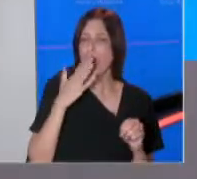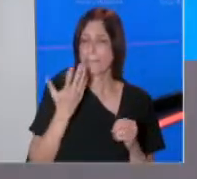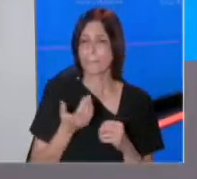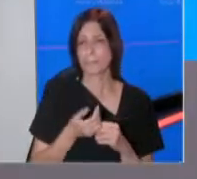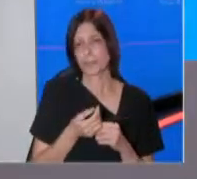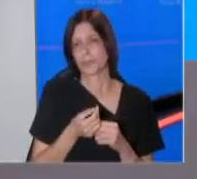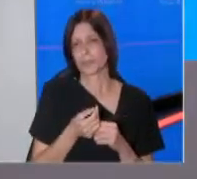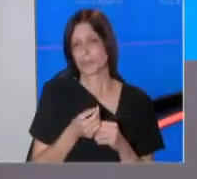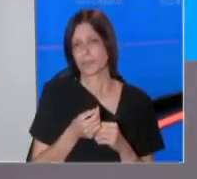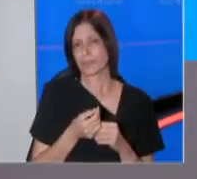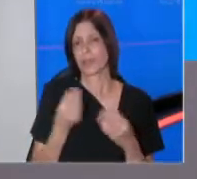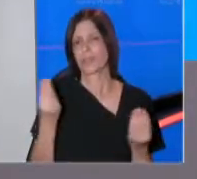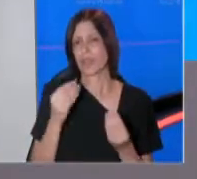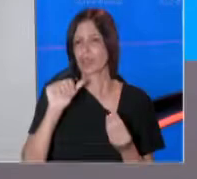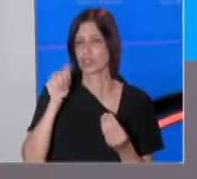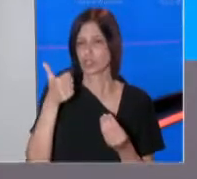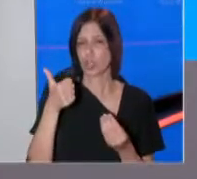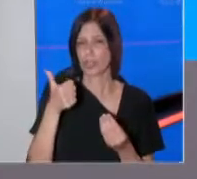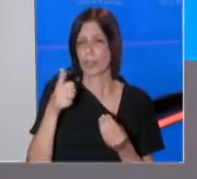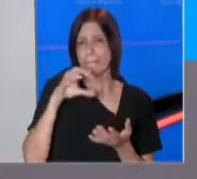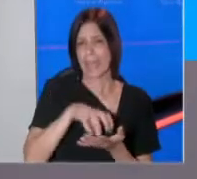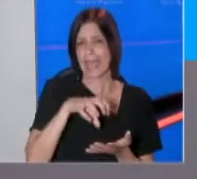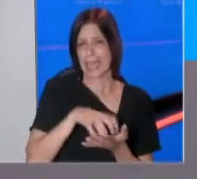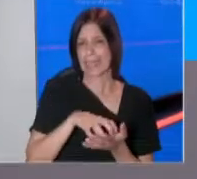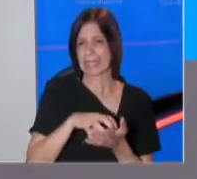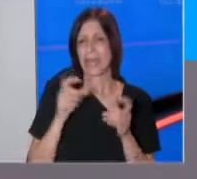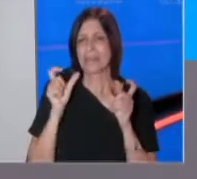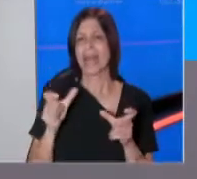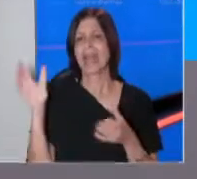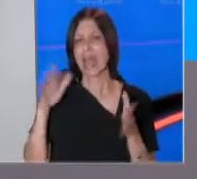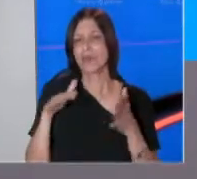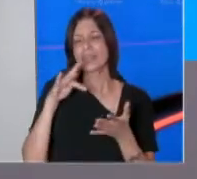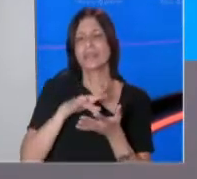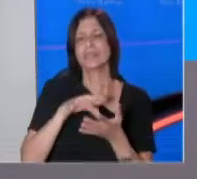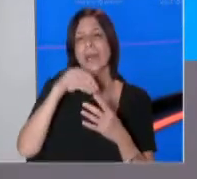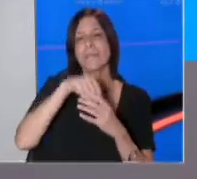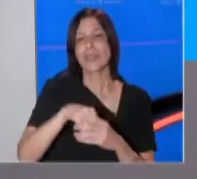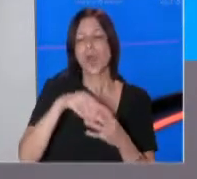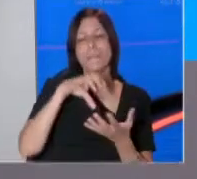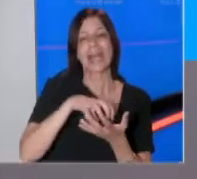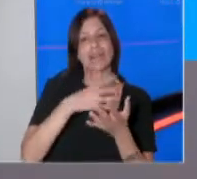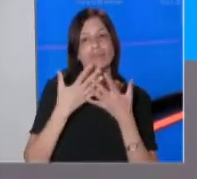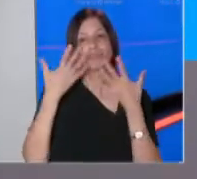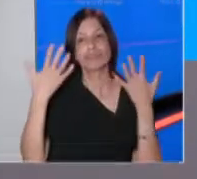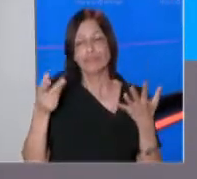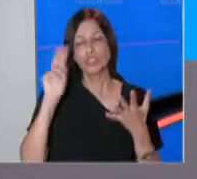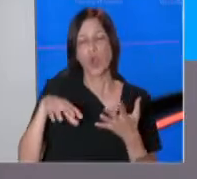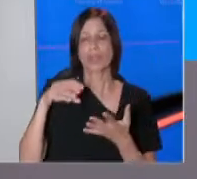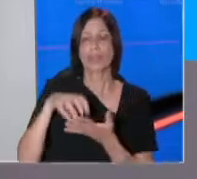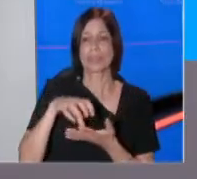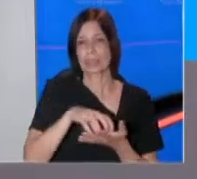טוב. קודם כל, המרכז למניעת אלימות ממוקם בתוך מרכז יותר גדול, שיש בו עוד